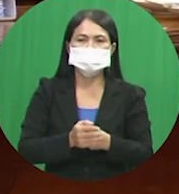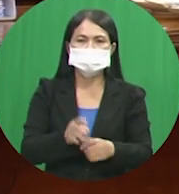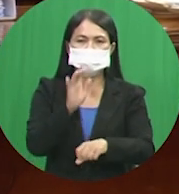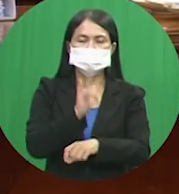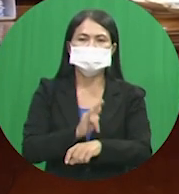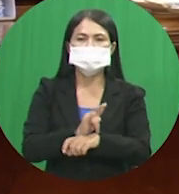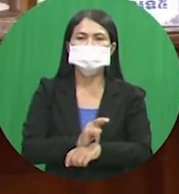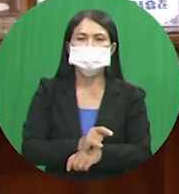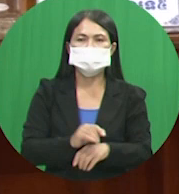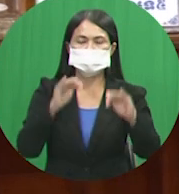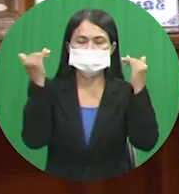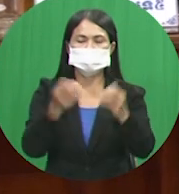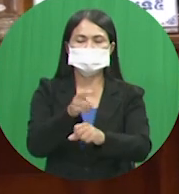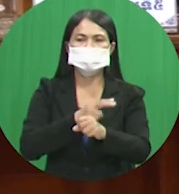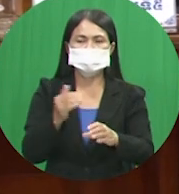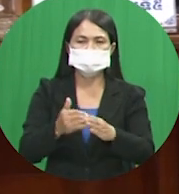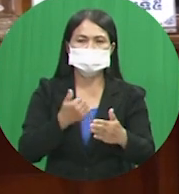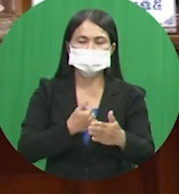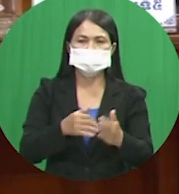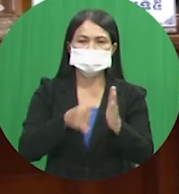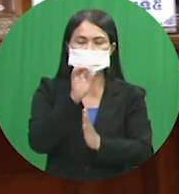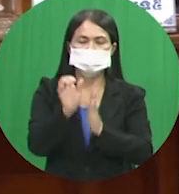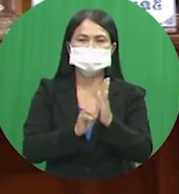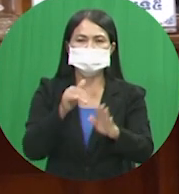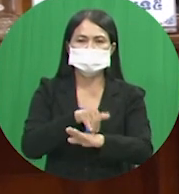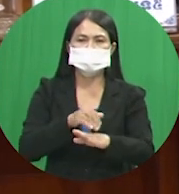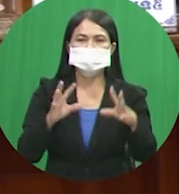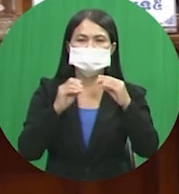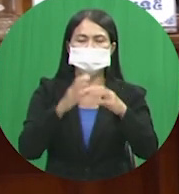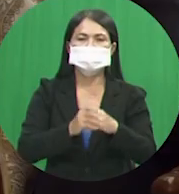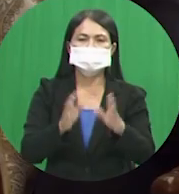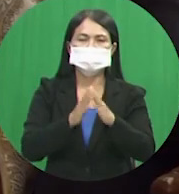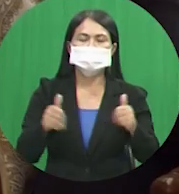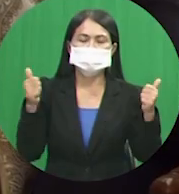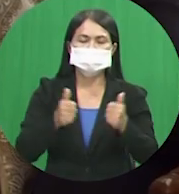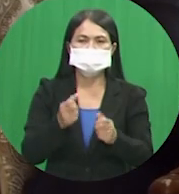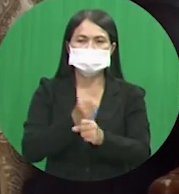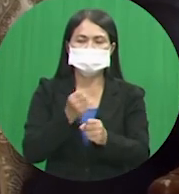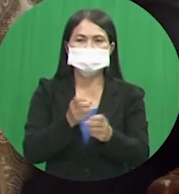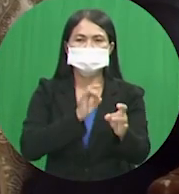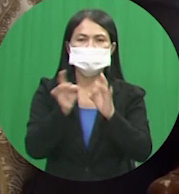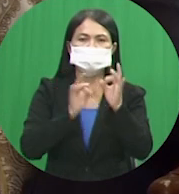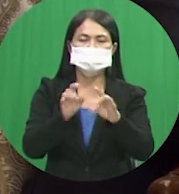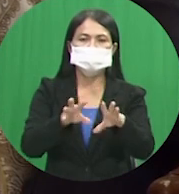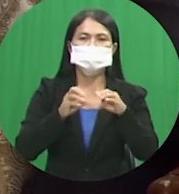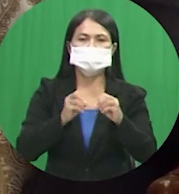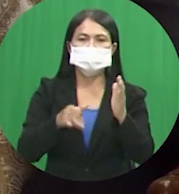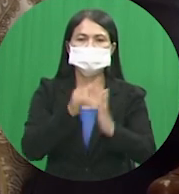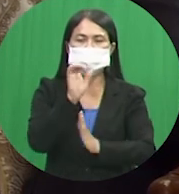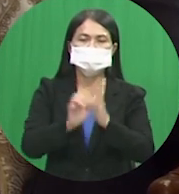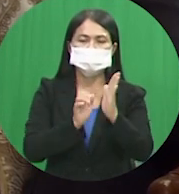តីនៃស្ថាប័នជាតិក្រៅពីសេចក្តីព្រាងច្បាប់ខាងលើនេះសម័យប្រជុំរដ្ឋសភានឹងធ្វើការពិភាក្សានិងអនុម័តសេចក្តីព្